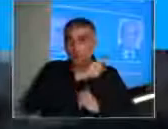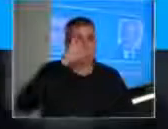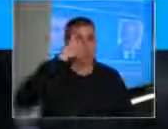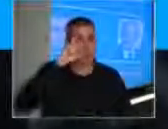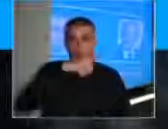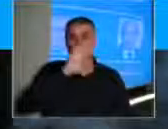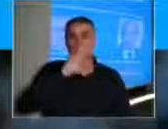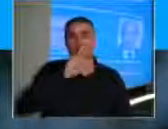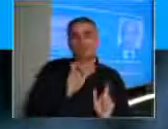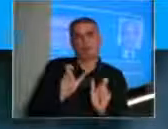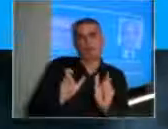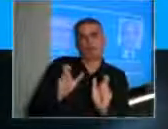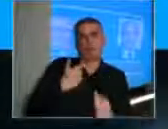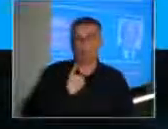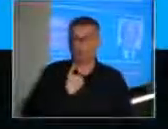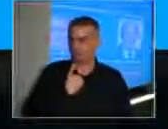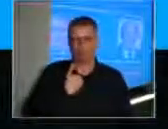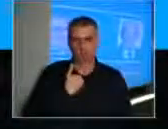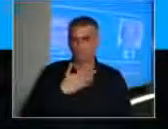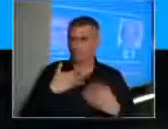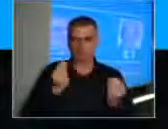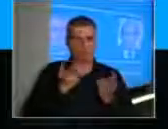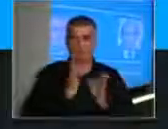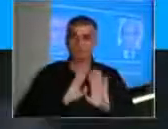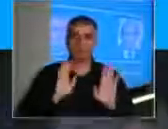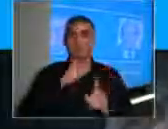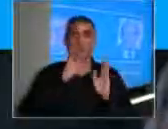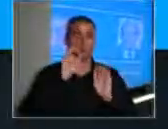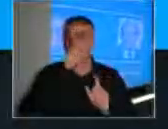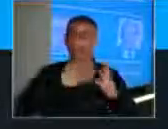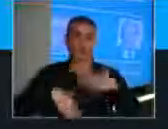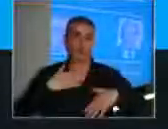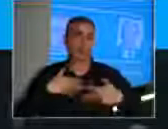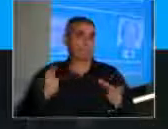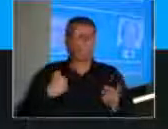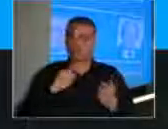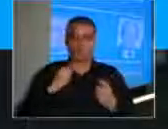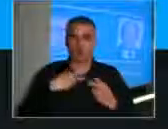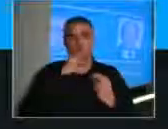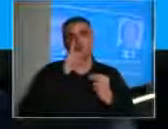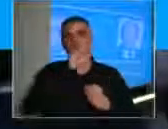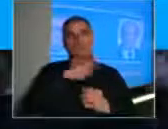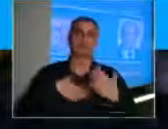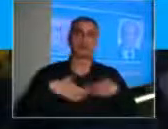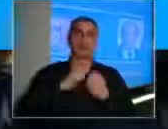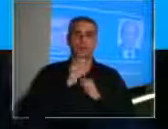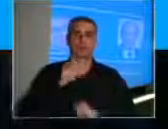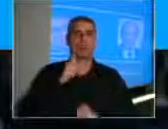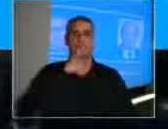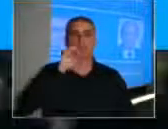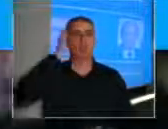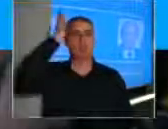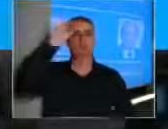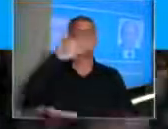רק בלמו. לכן אין חיה כזאת, אבל הוא באמת איש נחמד. אבל אנחנו לא עכשיו עוסקים בנחמדות, אלא בעתיד